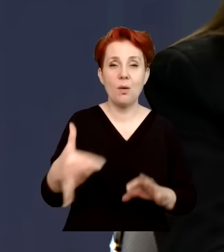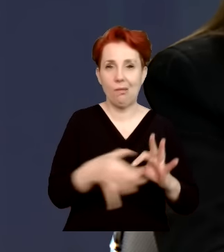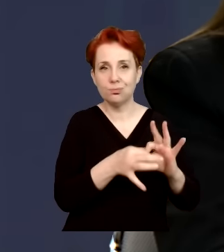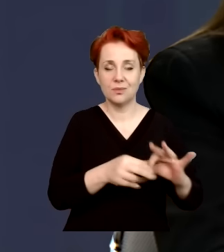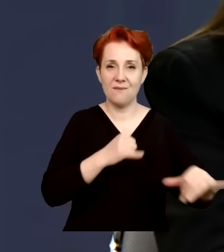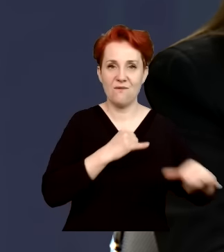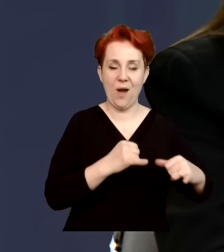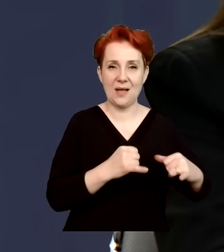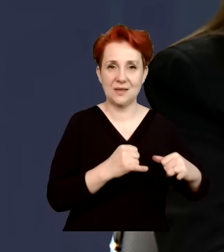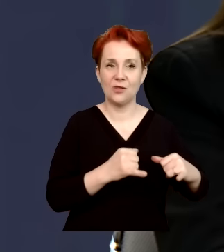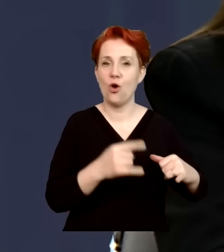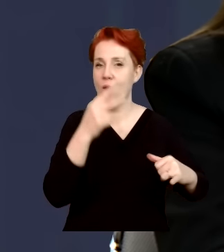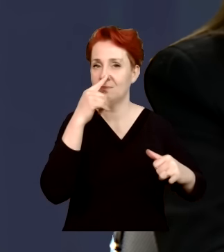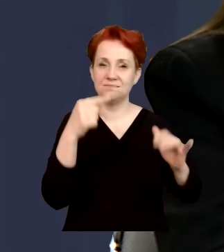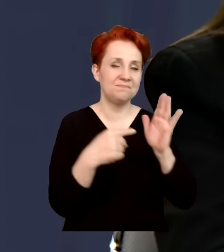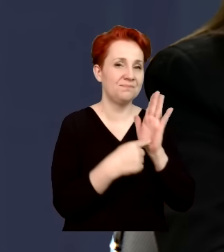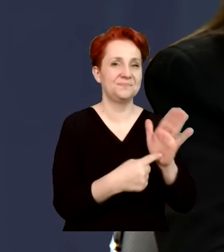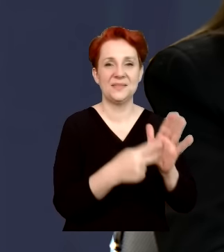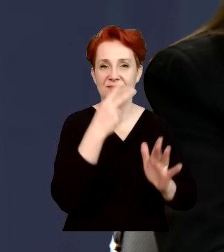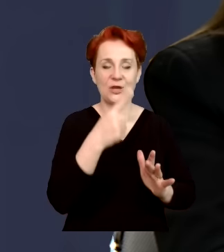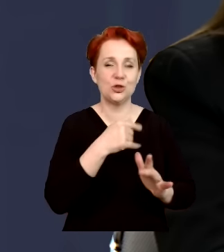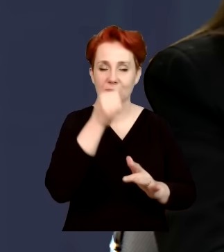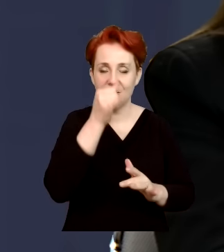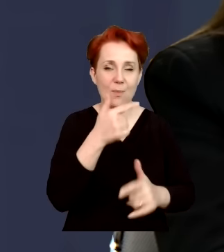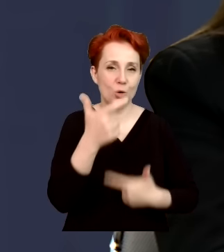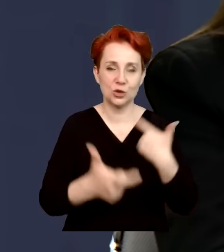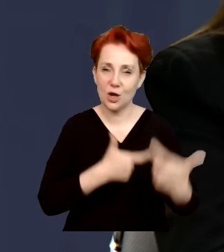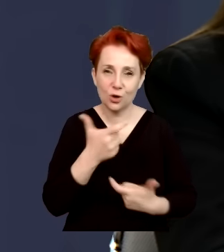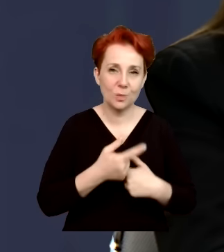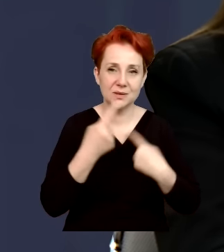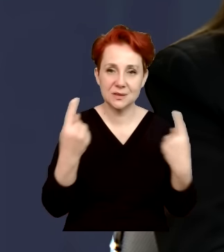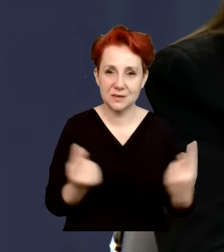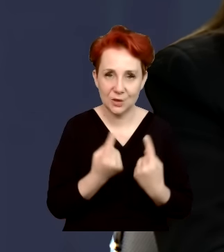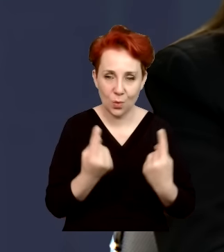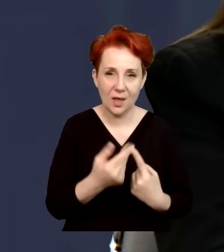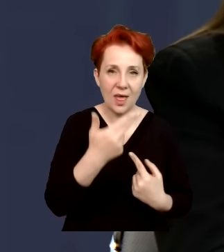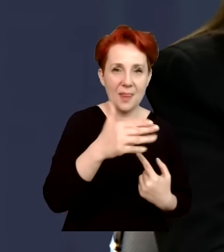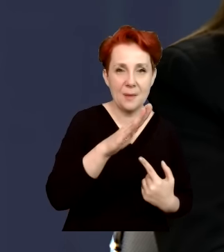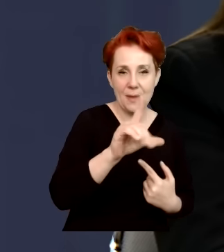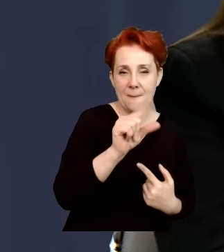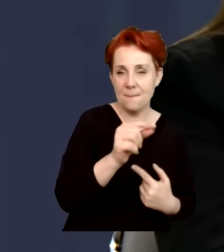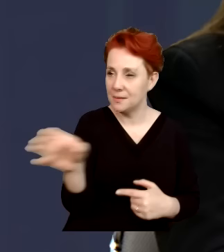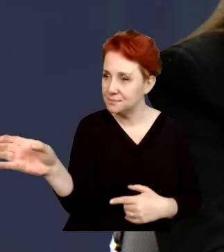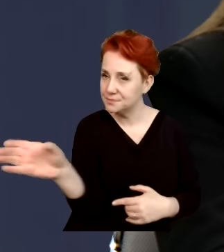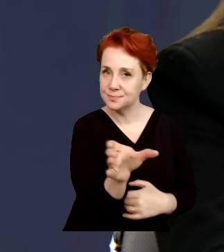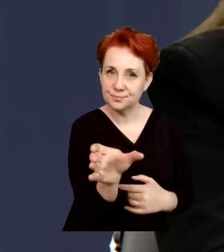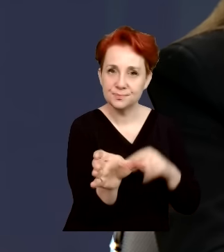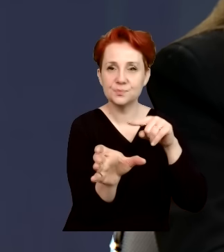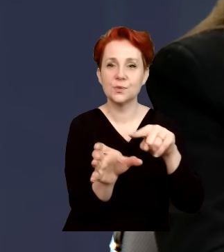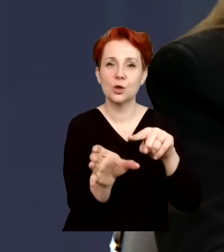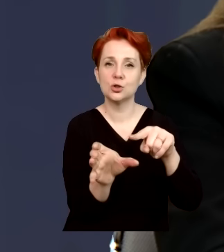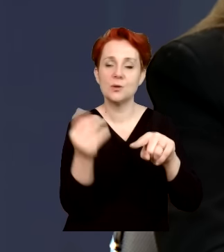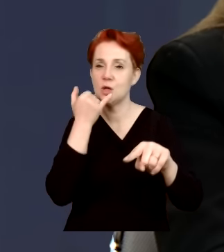bardziej pokazuje, że nie możemy dopuścić do sytuacji, w której zainstalujemy w NBP-ie kogoś, kto będzie na telefon Donalda